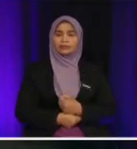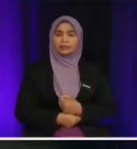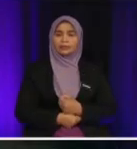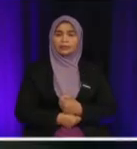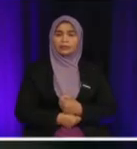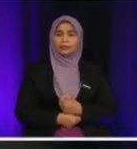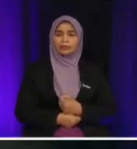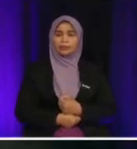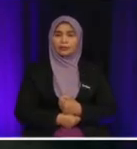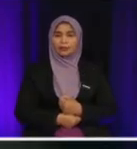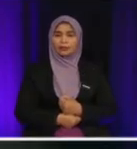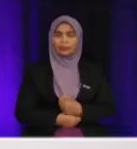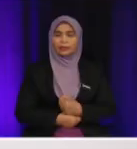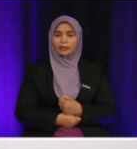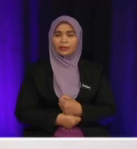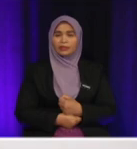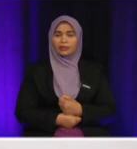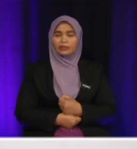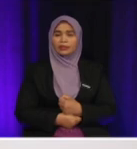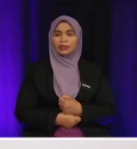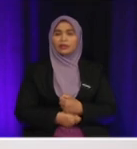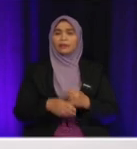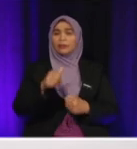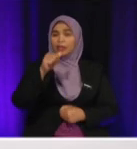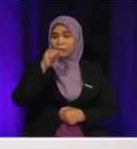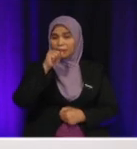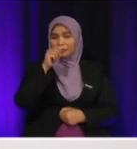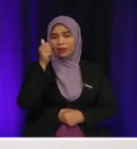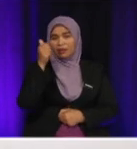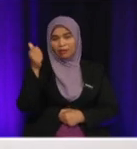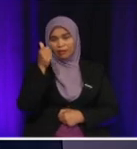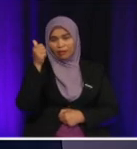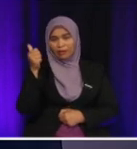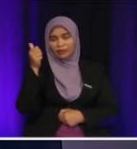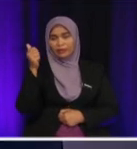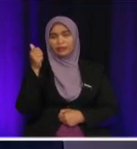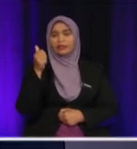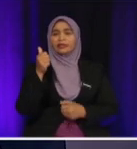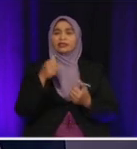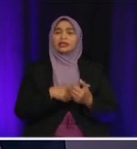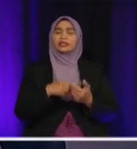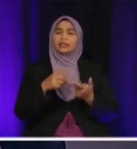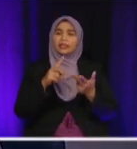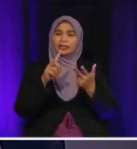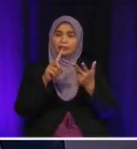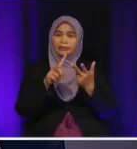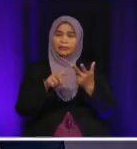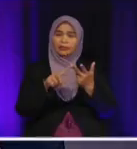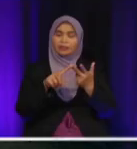kedua. Yang kedua ialah minum arak. Minum arak. Dan yang ketiga, siapa nak